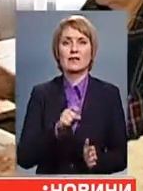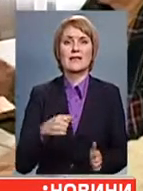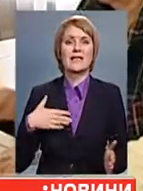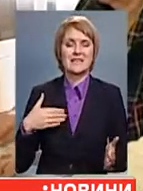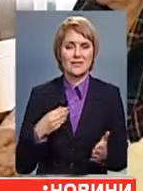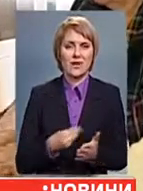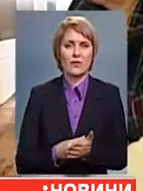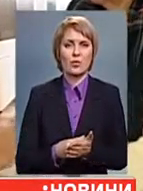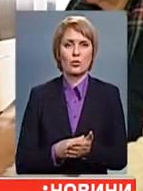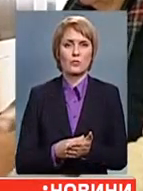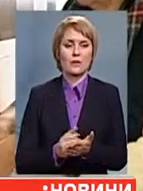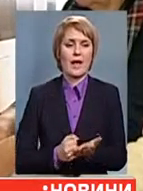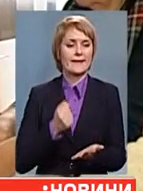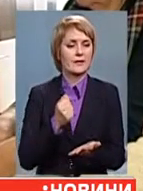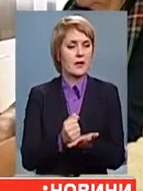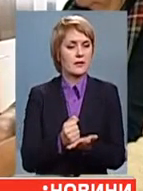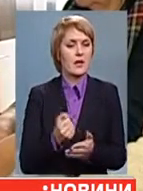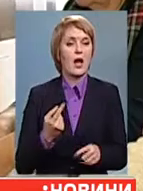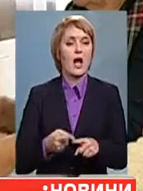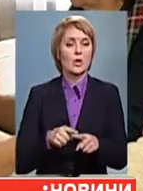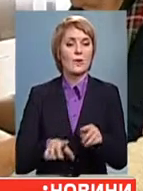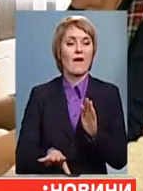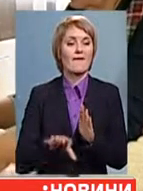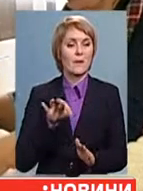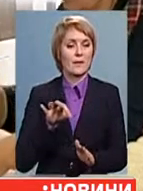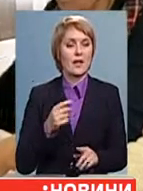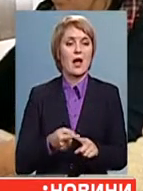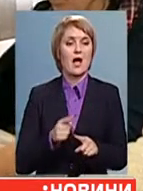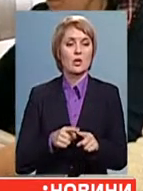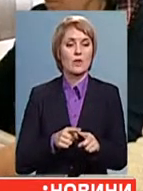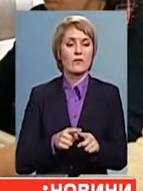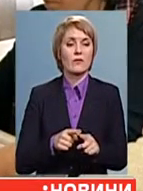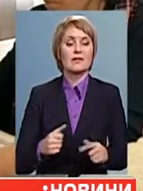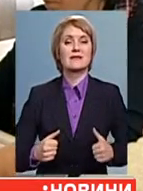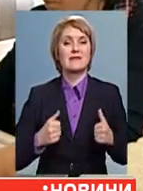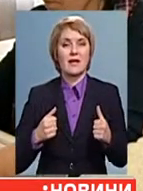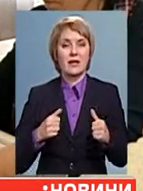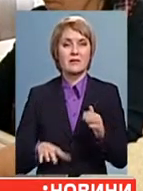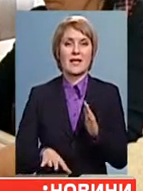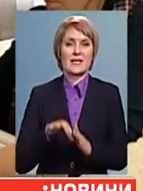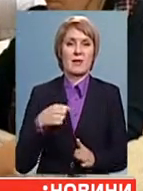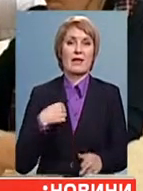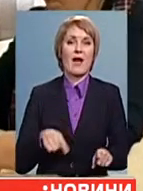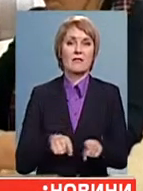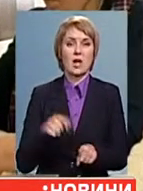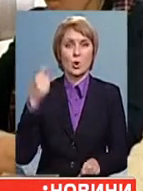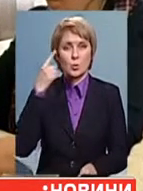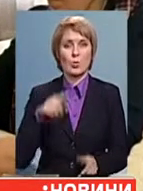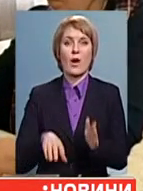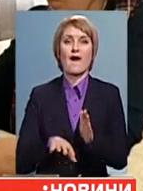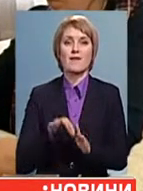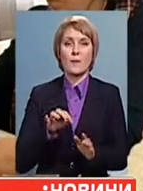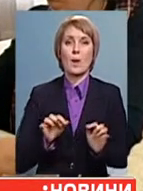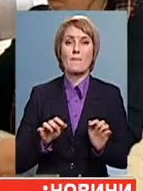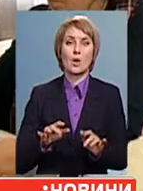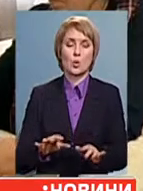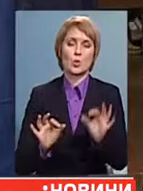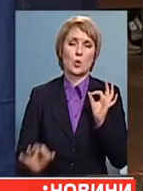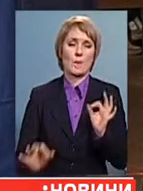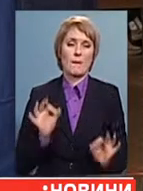своего кандидата, которого они выбрали, который они стараются избирать. Ну, я так думаю, что выборы пройдут